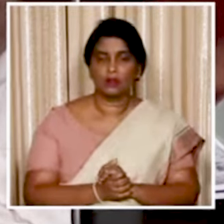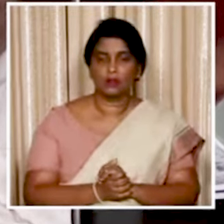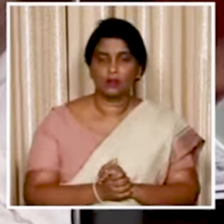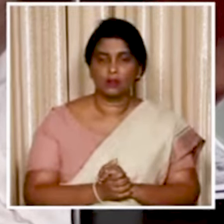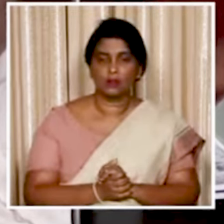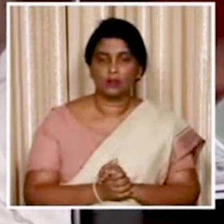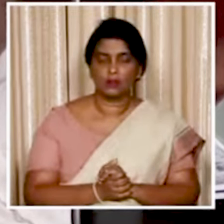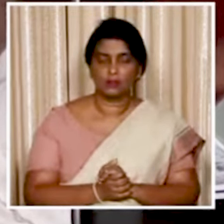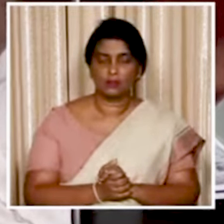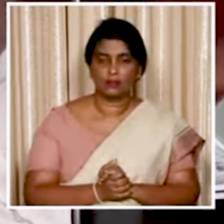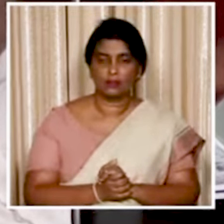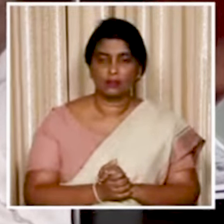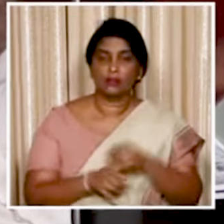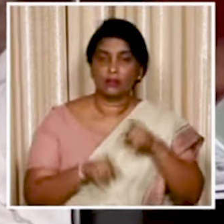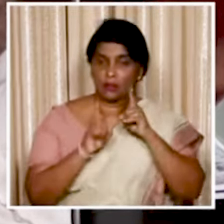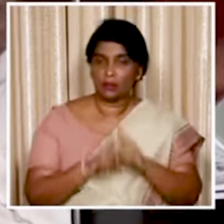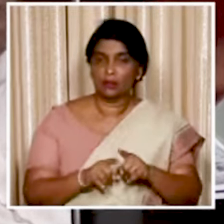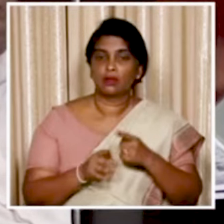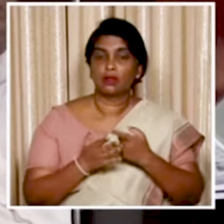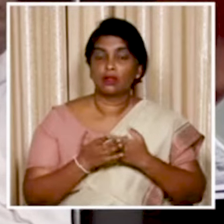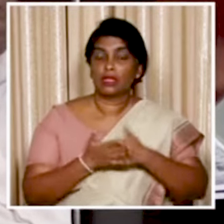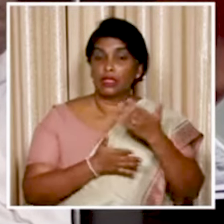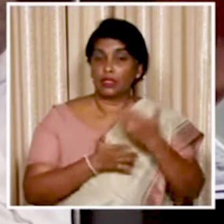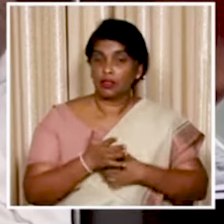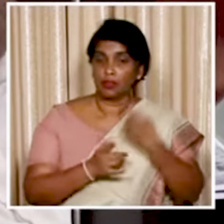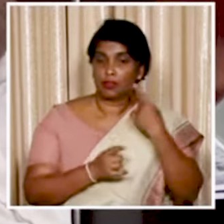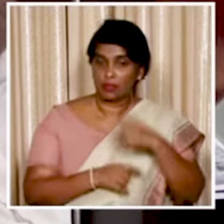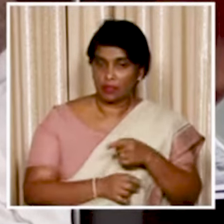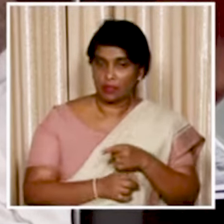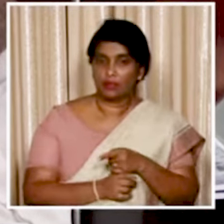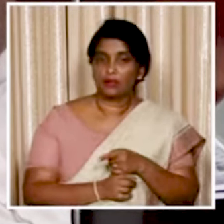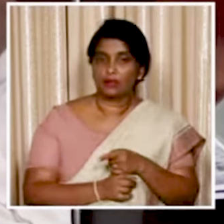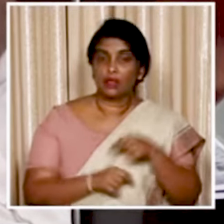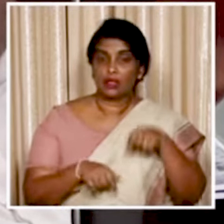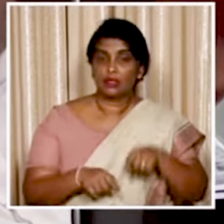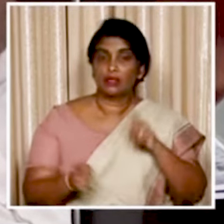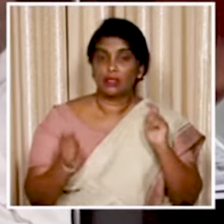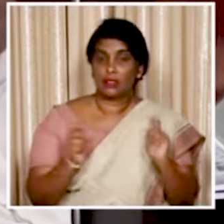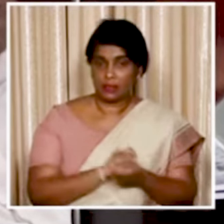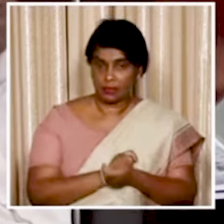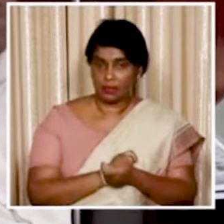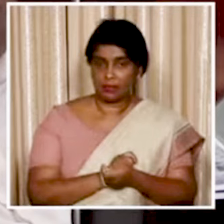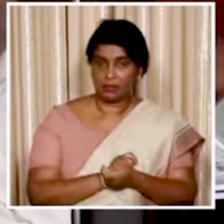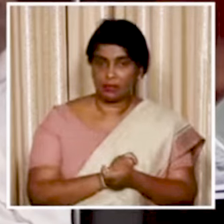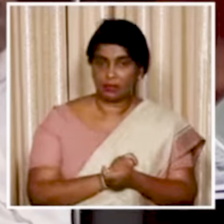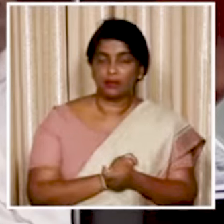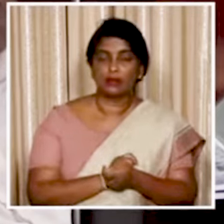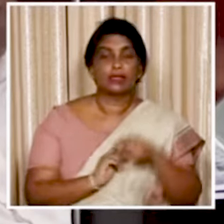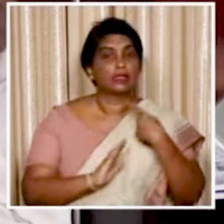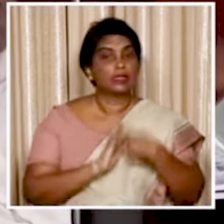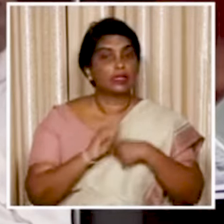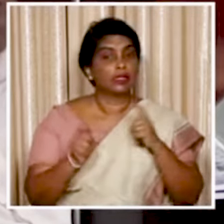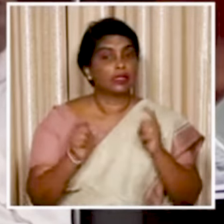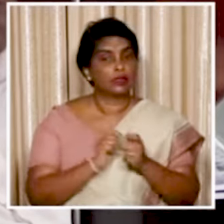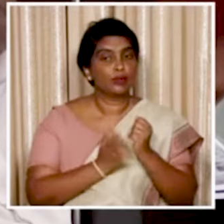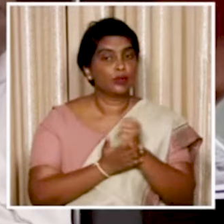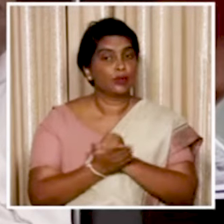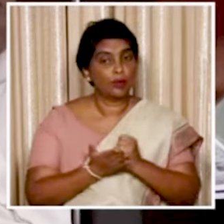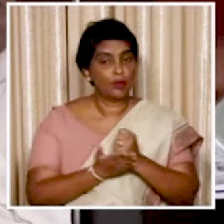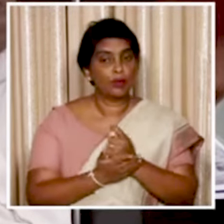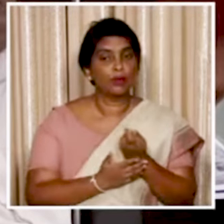වශයෙන්ම මේ ඉන්ටරිම් ඕඩර් එක නිසා තමයි අද ක්‍රිකට් ශ්‍රී ලංකා ක්‍රිකට්වල සියලු